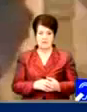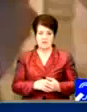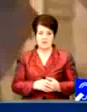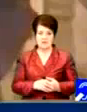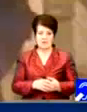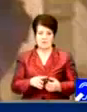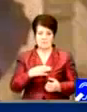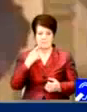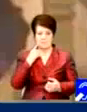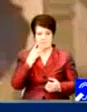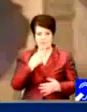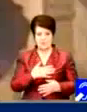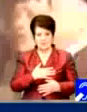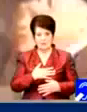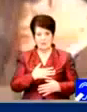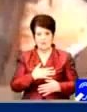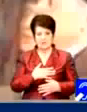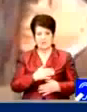mă gândesc